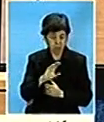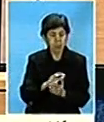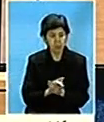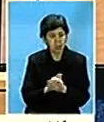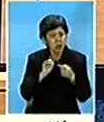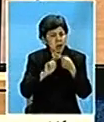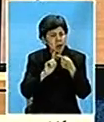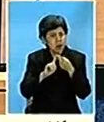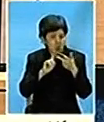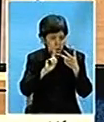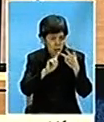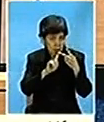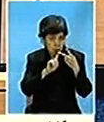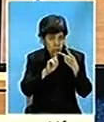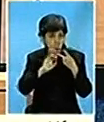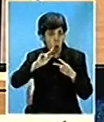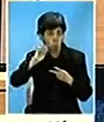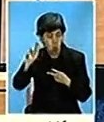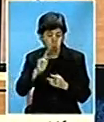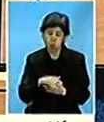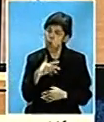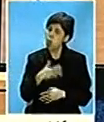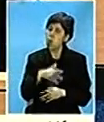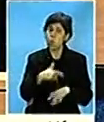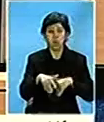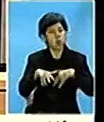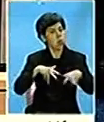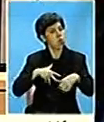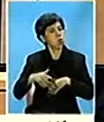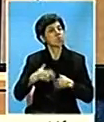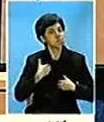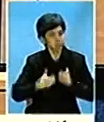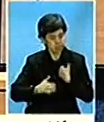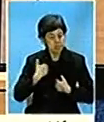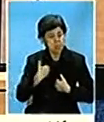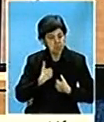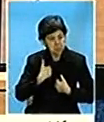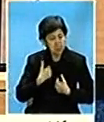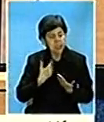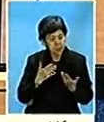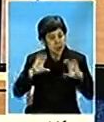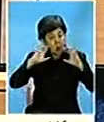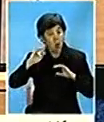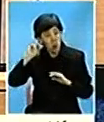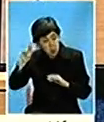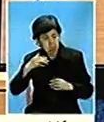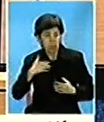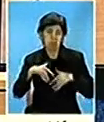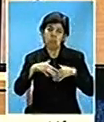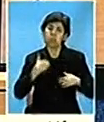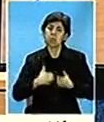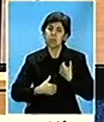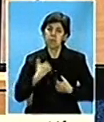นหลังนี้จะกลายเป็นภาระของประชาชนทั้งประเทศไม่ใช่เฉพาะภาระของรัฐบาลที่เป็นผู้กู้ดัง